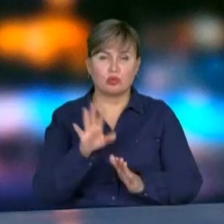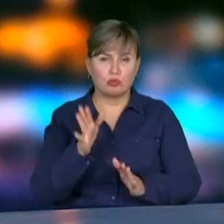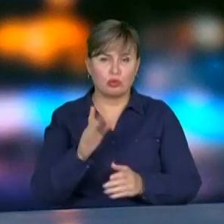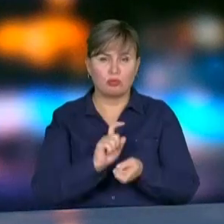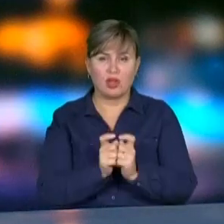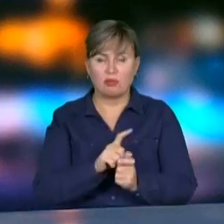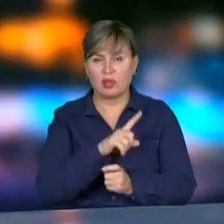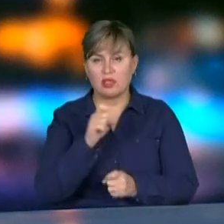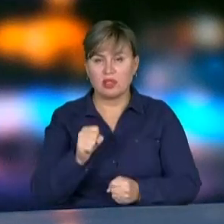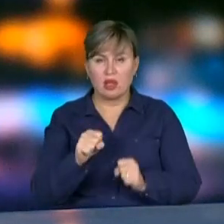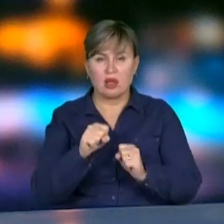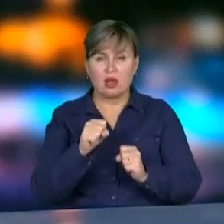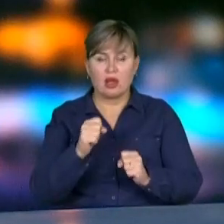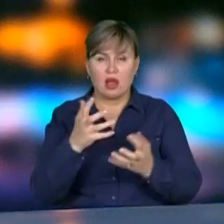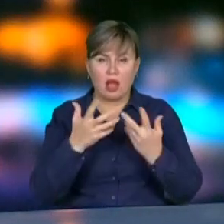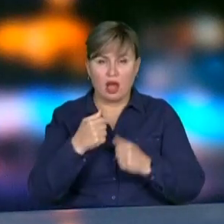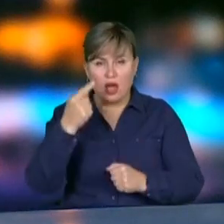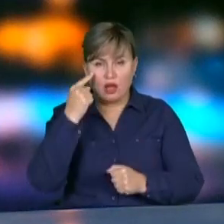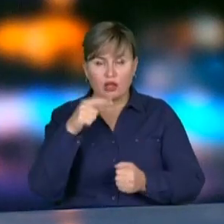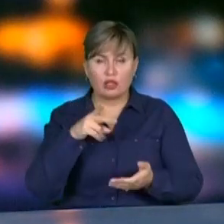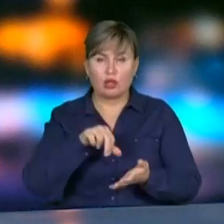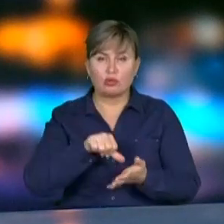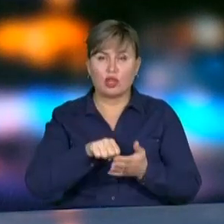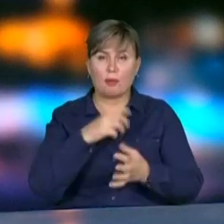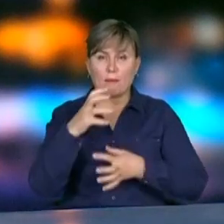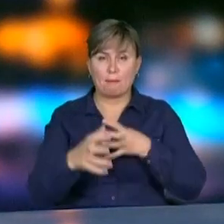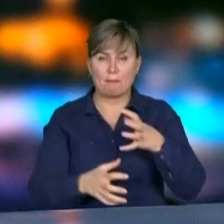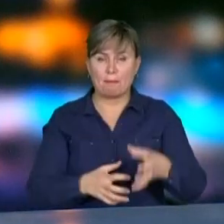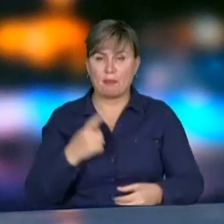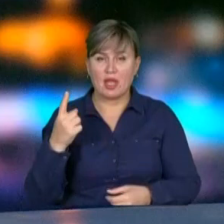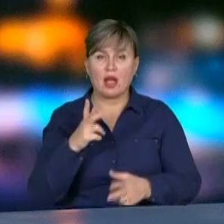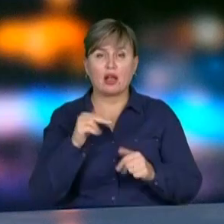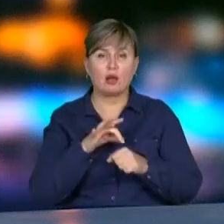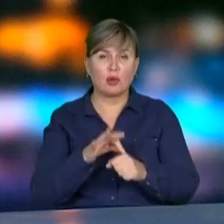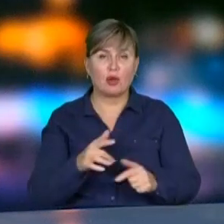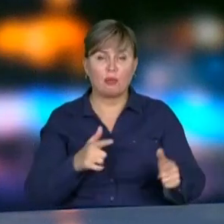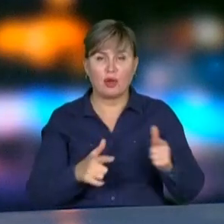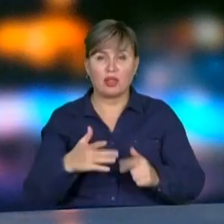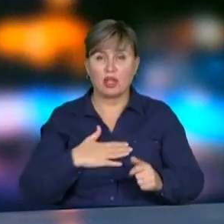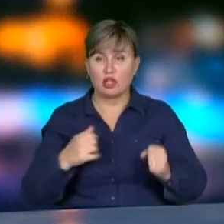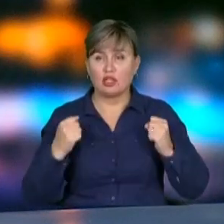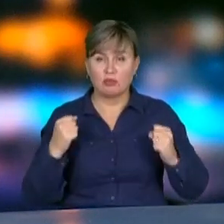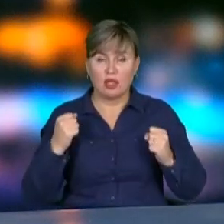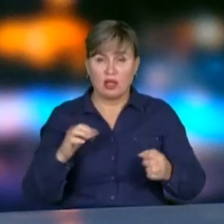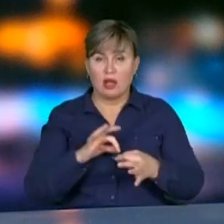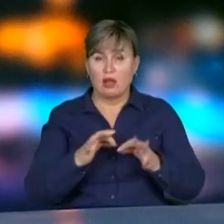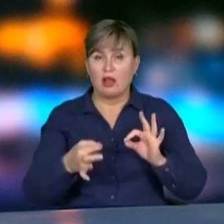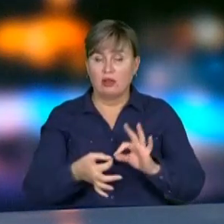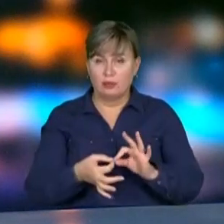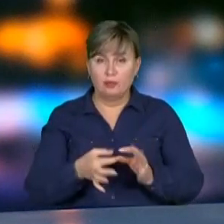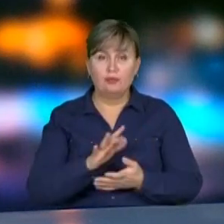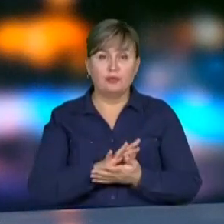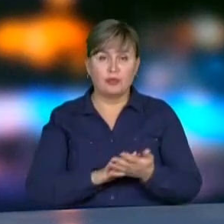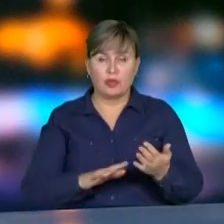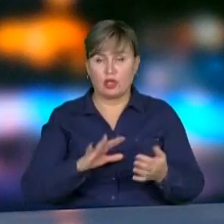за рейтинговые очки для участия в мировом первенстве. Как проходит подготовка наших спортсменов к Олимпиаде, одна из